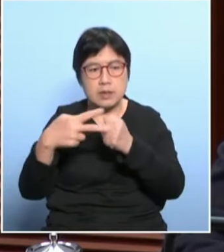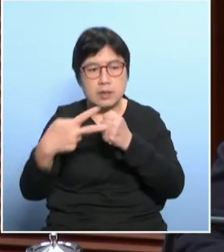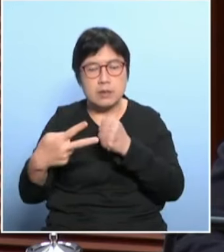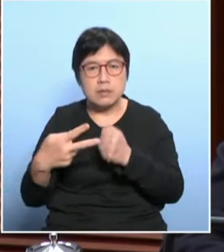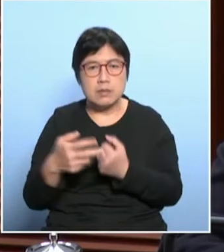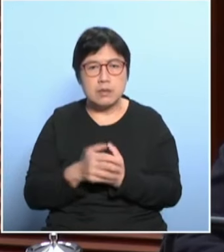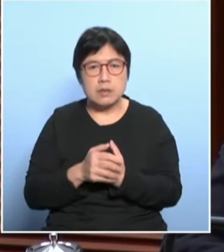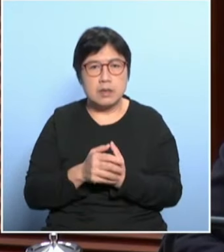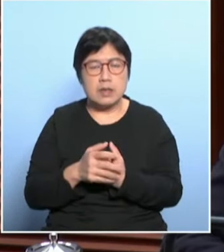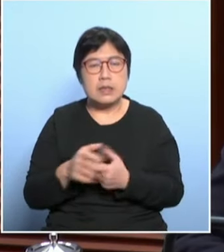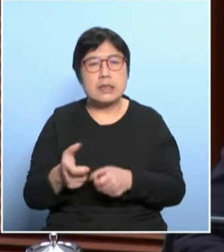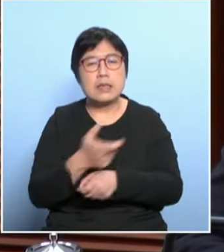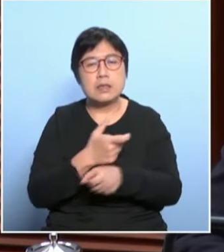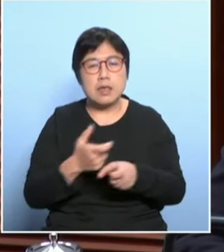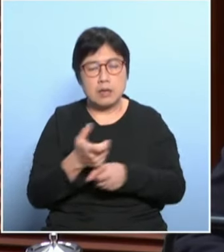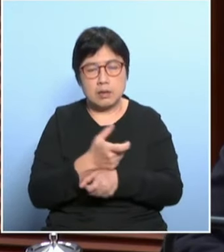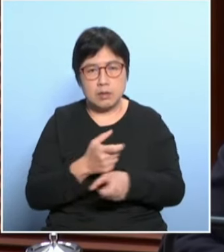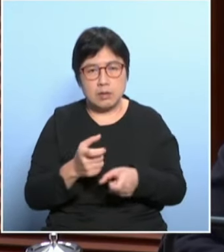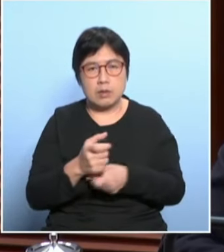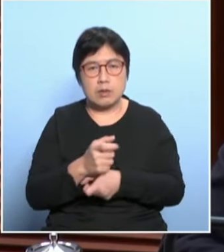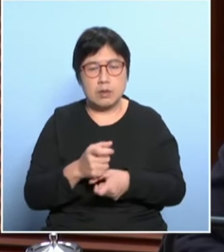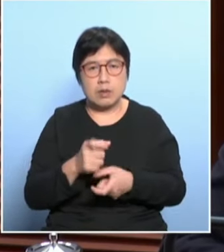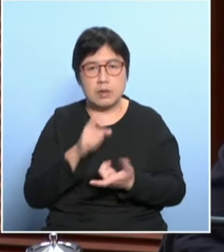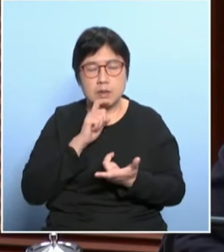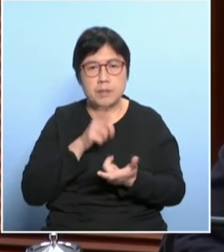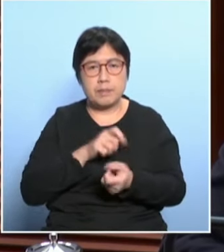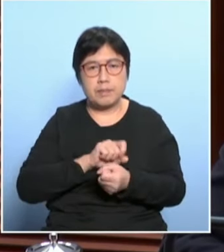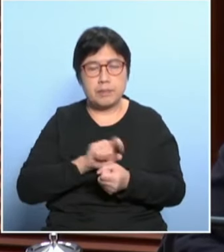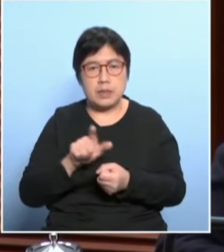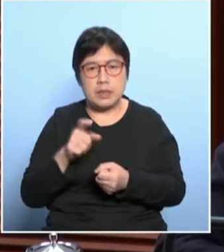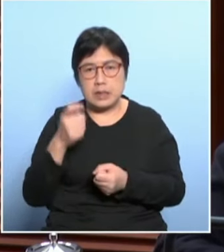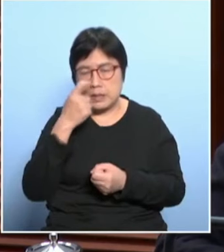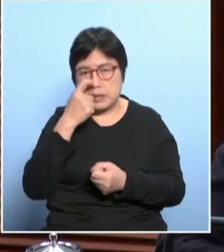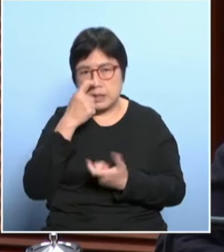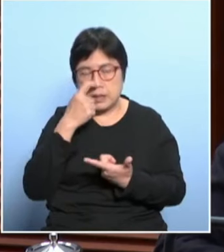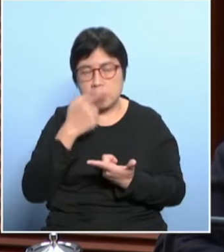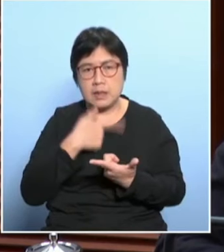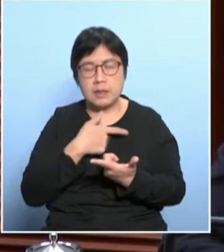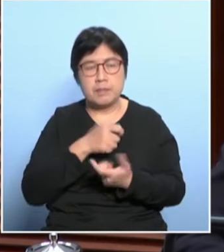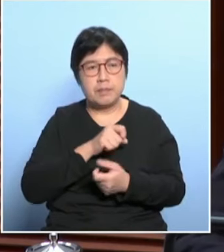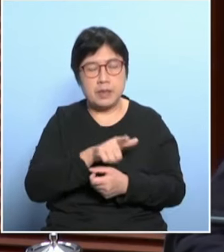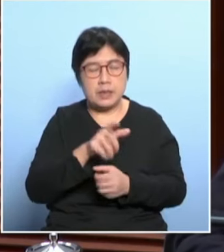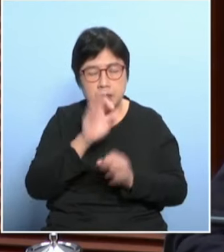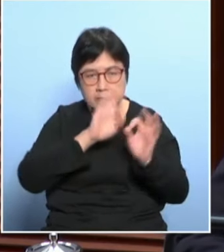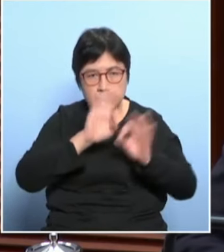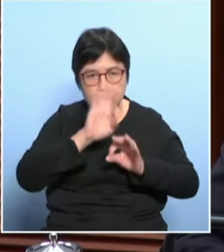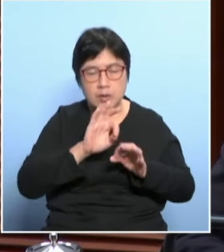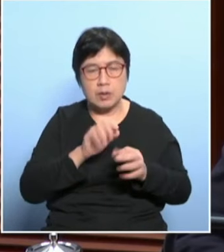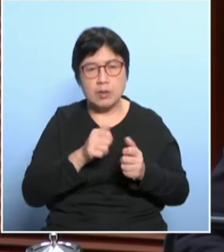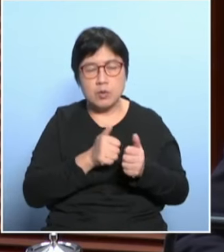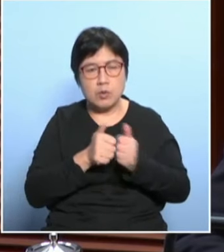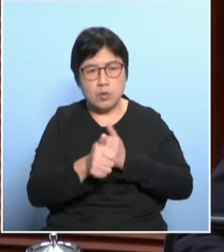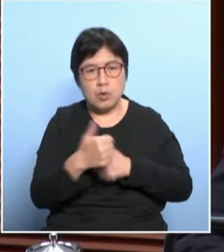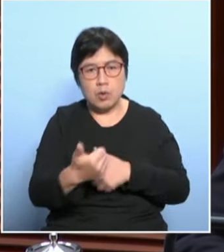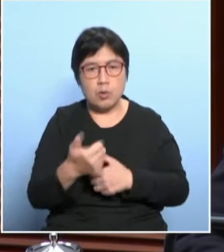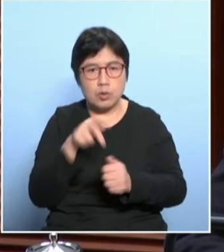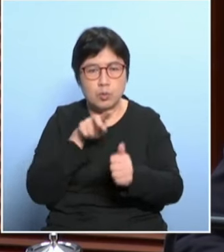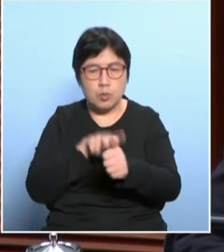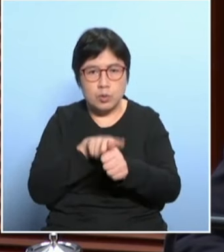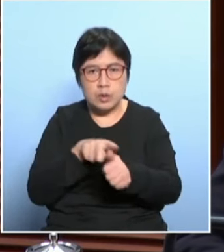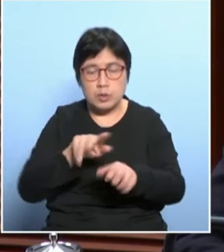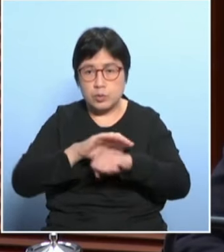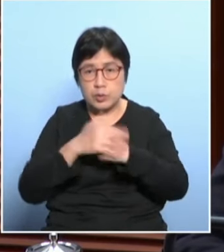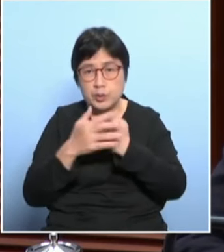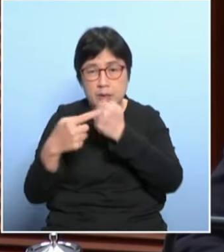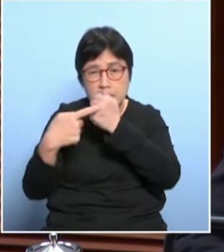而第二個問題就係咧，喺經濟上面咧，我哋超英趕美，爬頭新加坡係好。咁但喺管制上面，我哋做全世